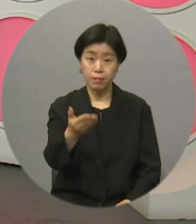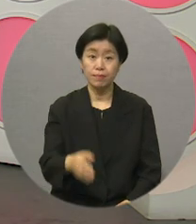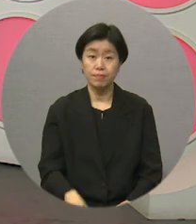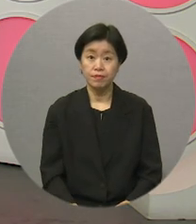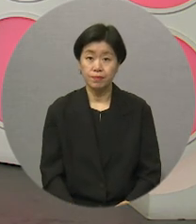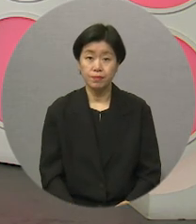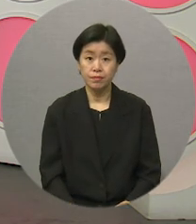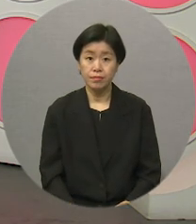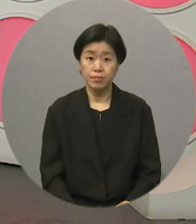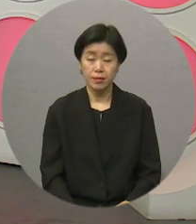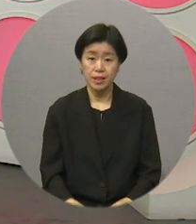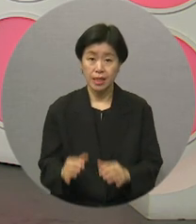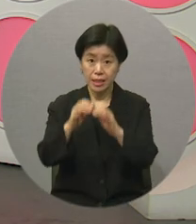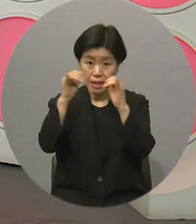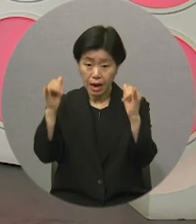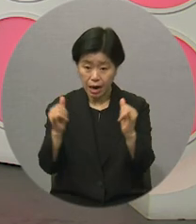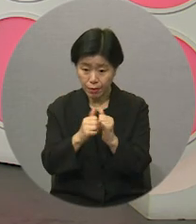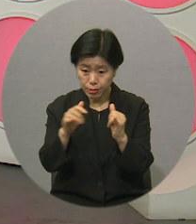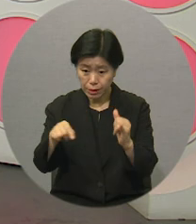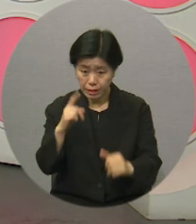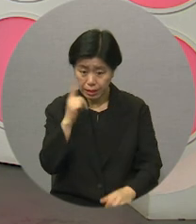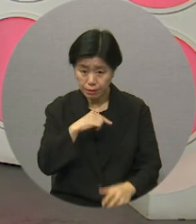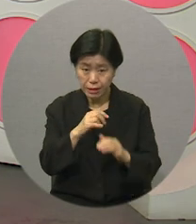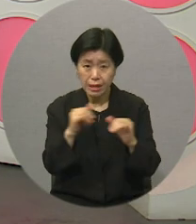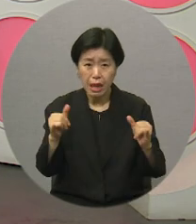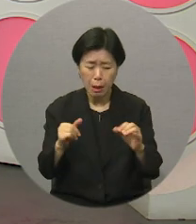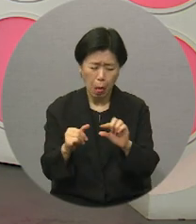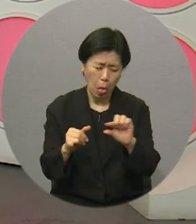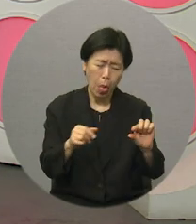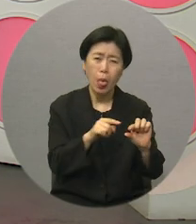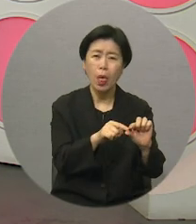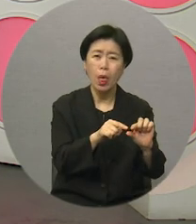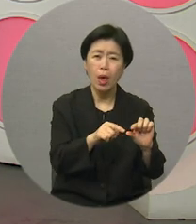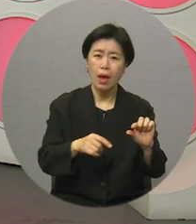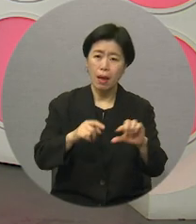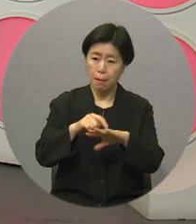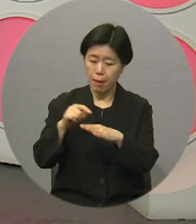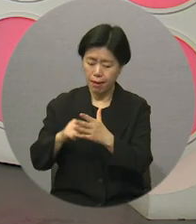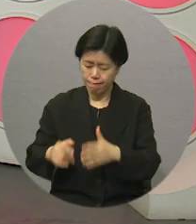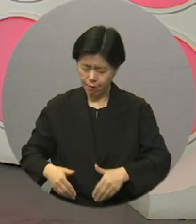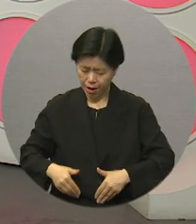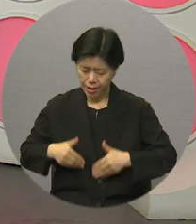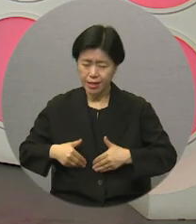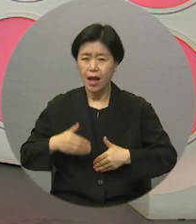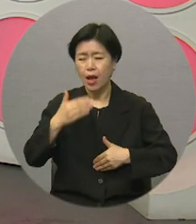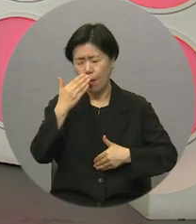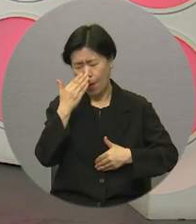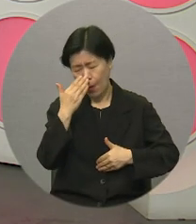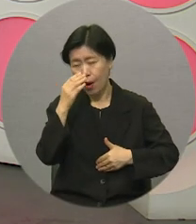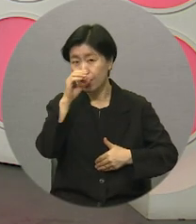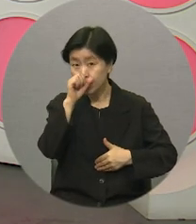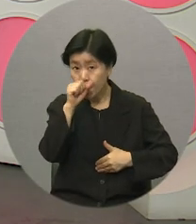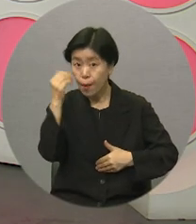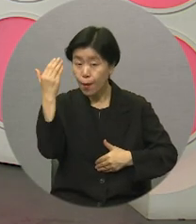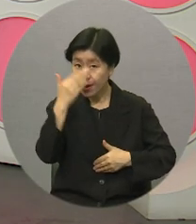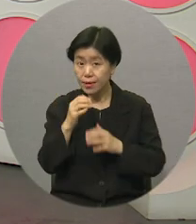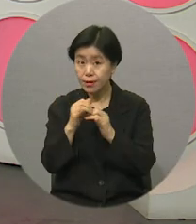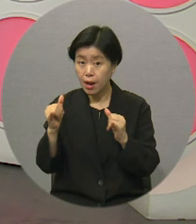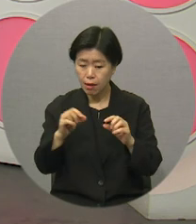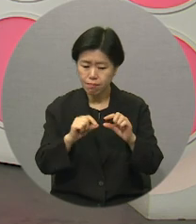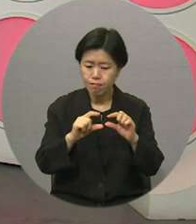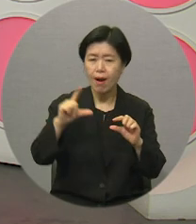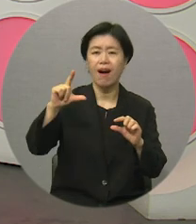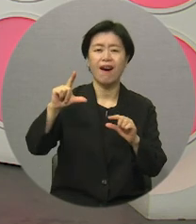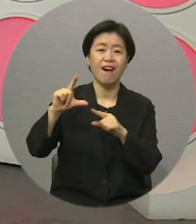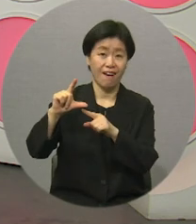나쁜 사람은 소수입니다. 소수. 조금밖에 없어요. 정말 마음이 따뜻하고 정말 건장하고 깨끗한 사람들은